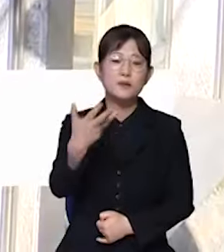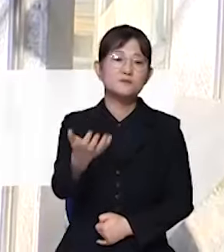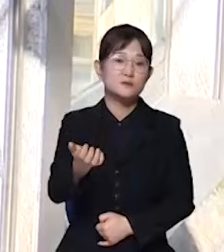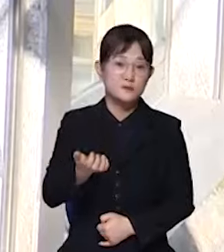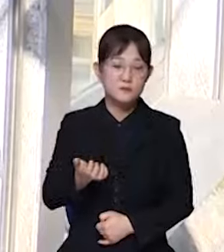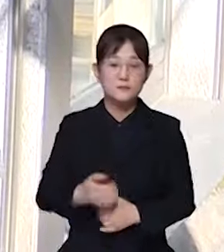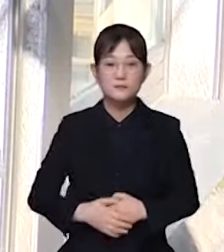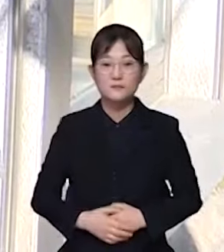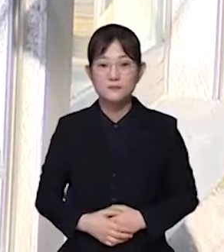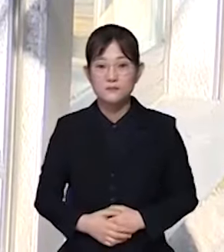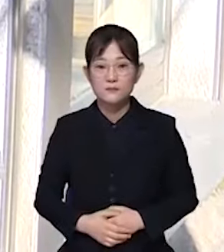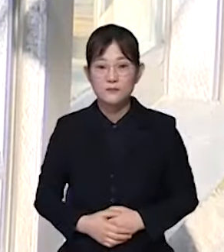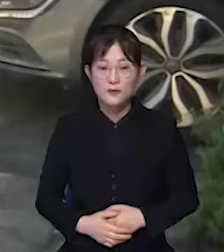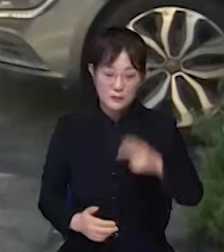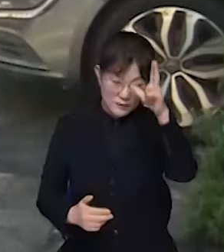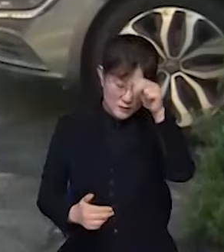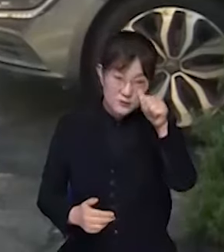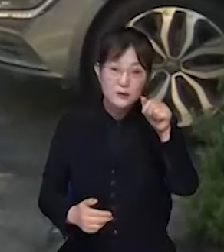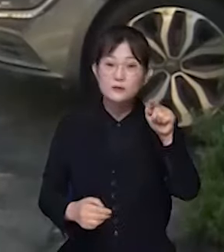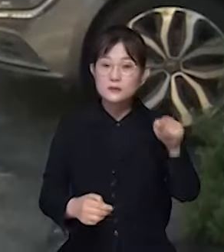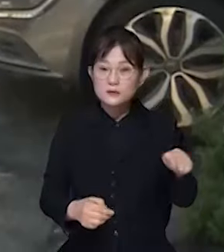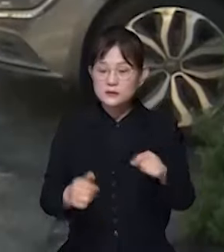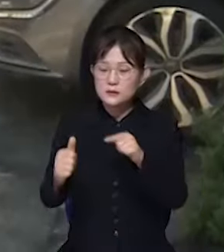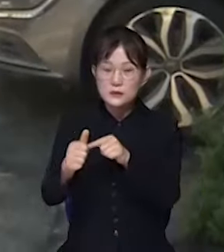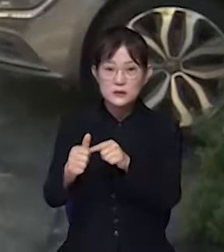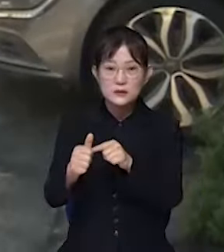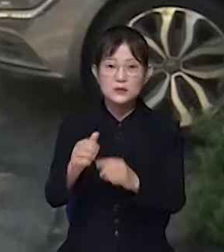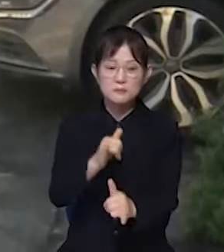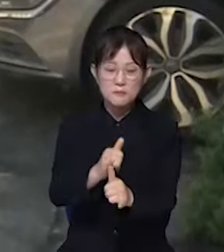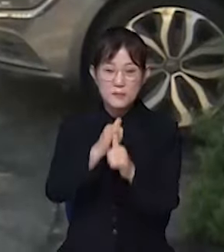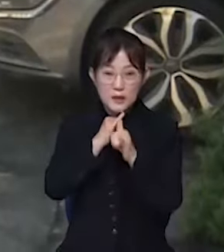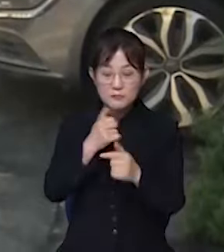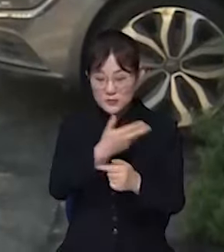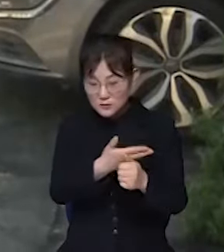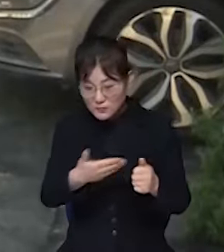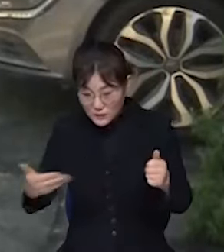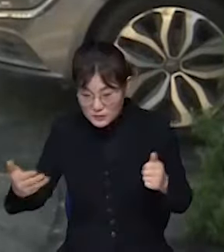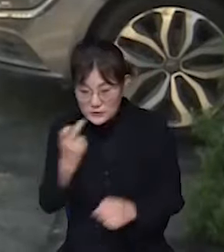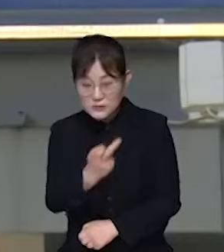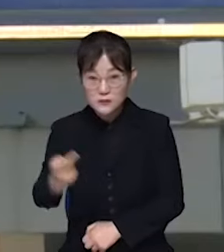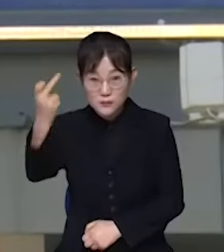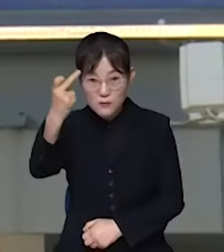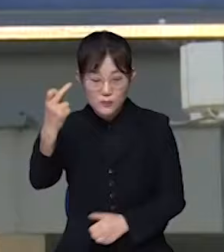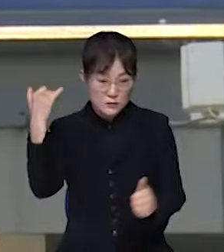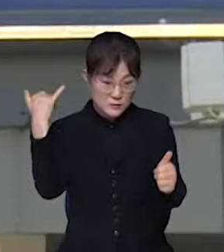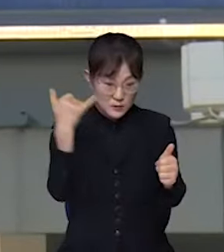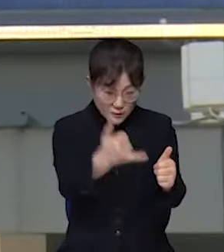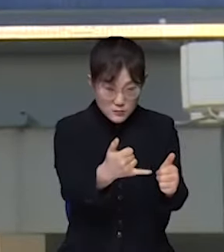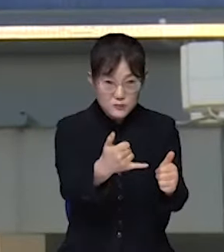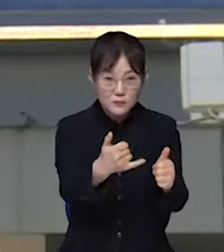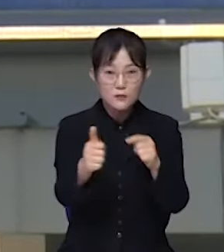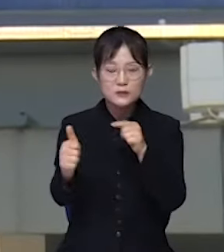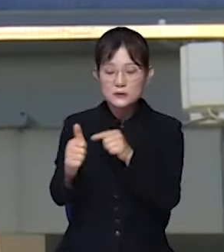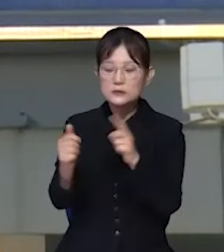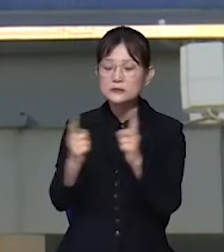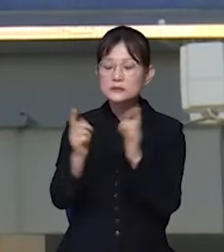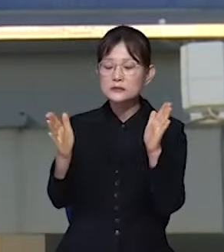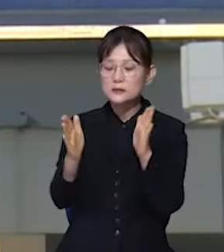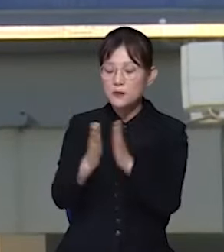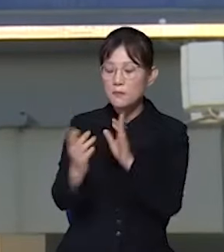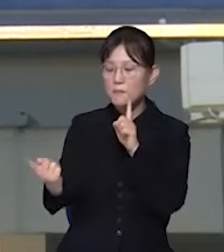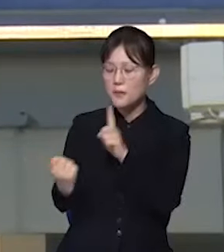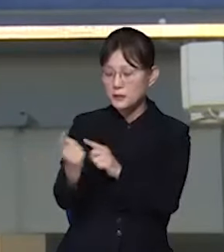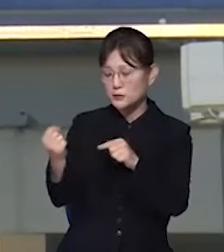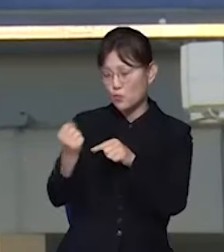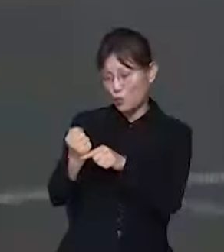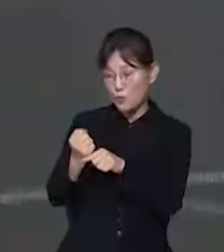전이었습니다. 경찰은 박대성이 극단적인 선택을 내 피를 흘리고 있다는 형의 신고 내용을 토대로 박대성을 직접 조사하기